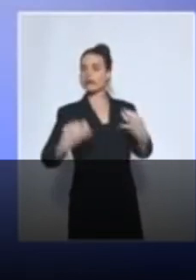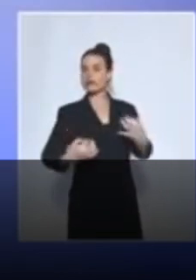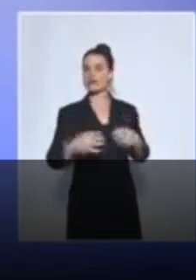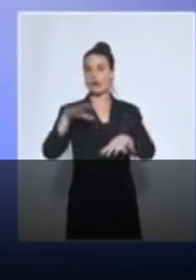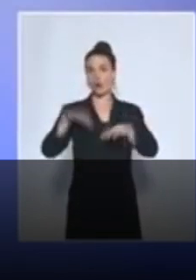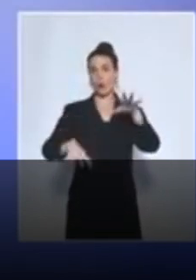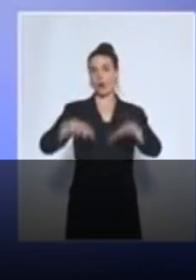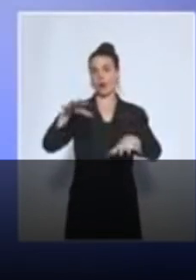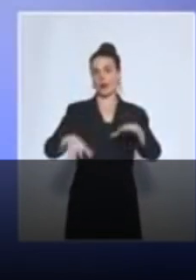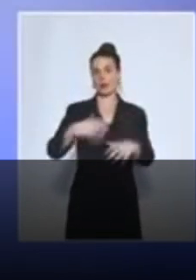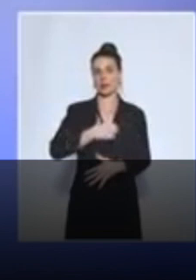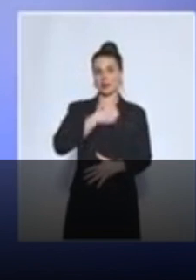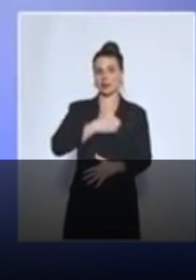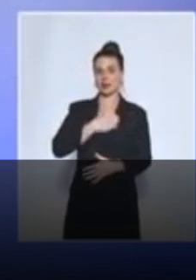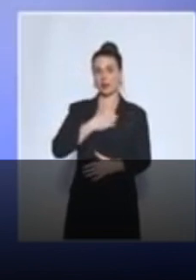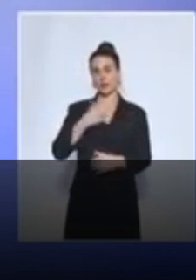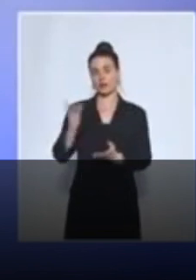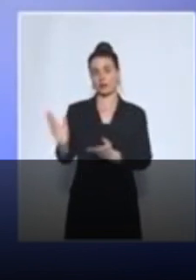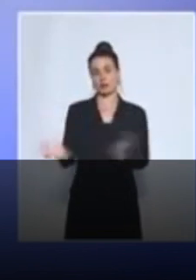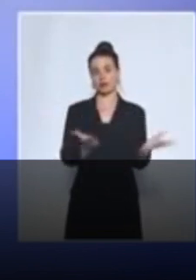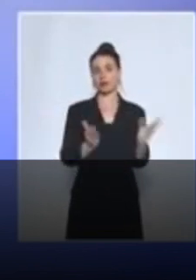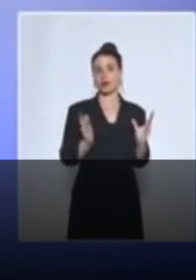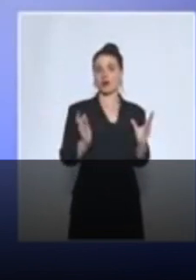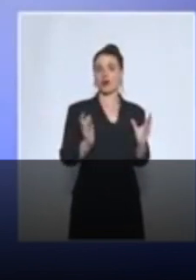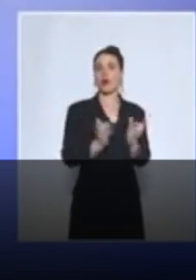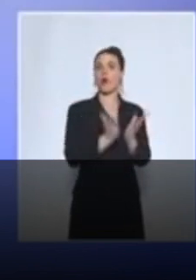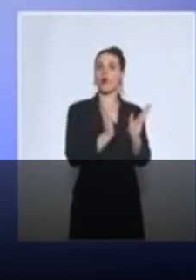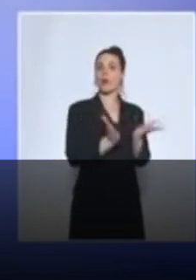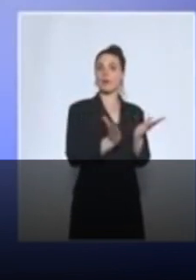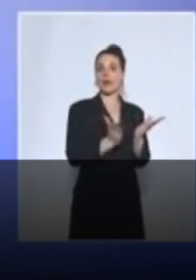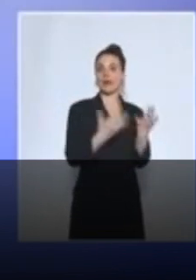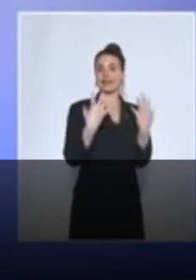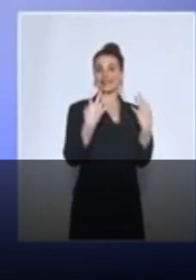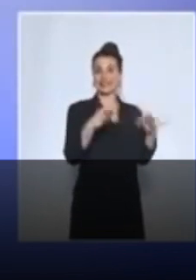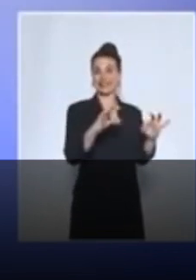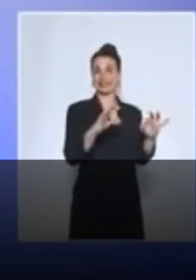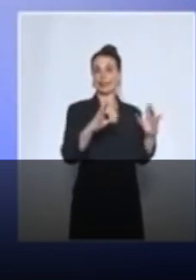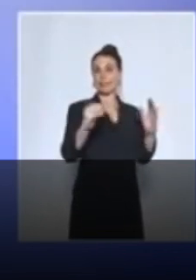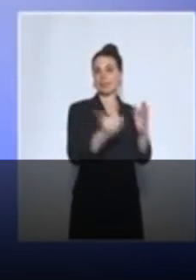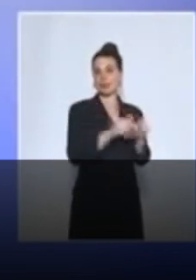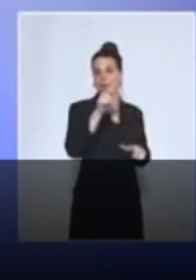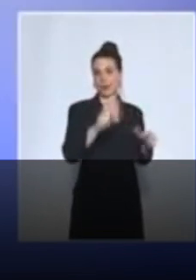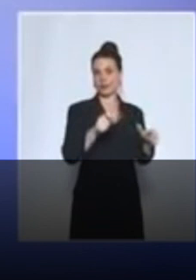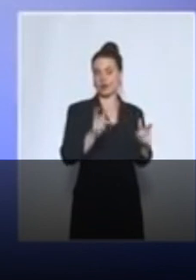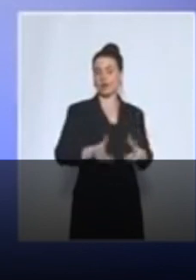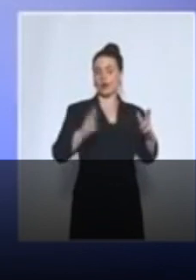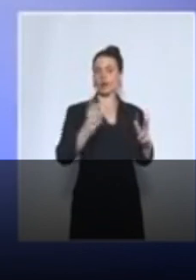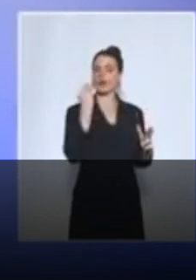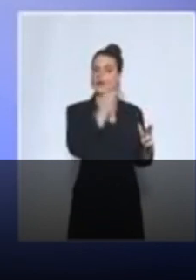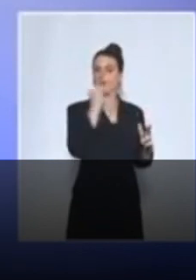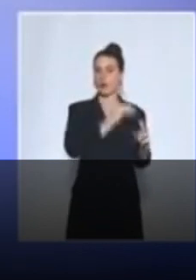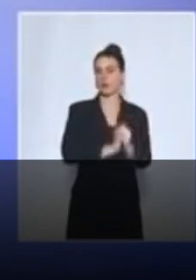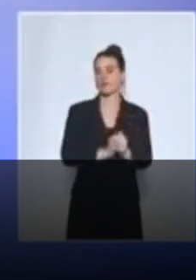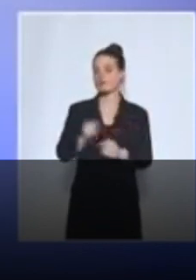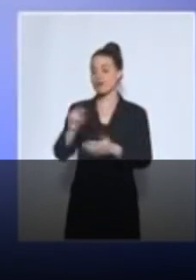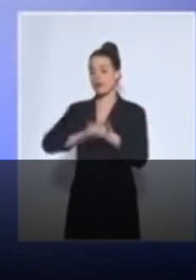moyenne 10 000 hospitalisations sur toute la période de l'hiver. Avec Omicron, nous atteignons ce chiffre non